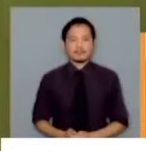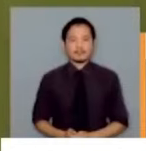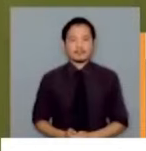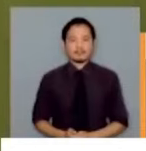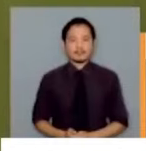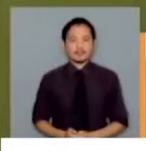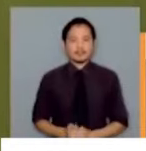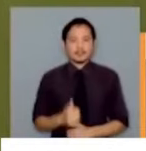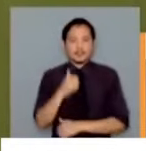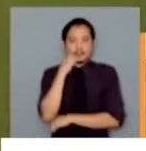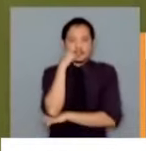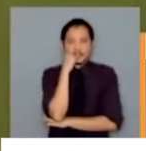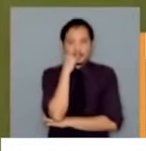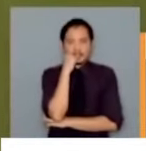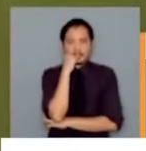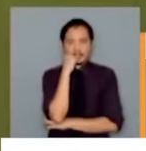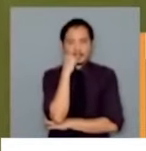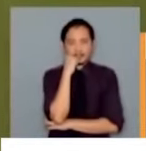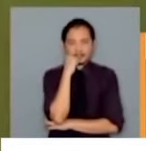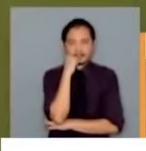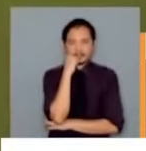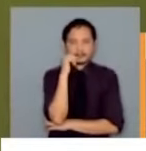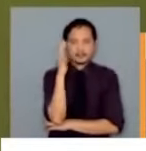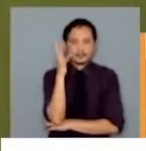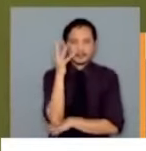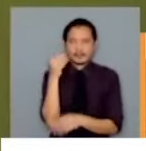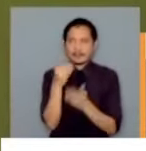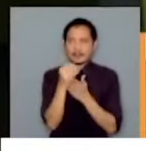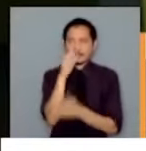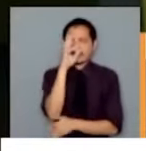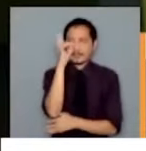nang magtira sa akin. Paano dumaan na yung pera sa palo?